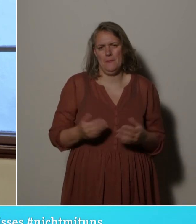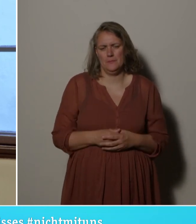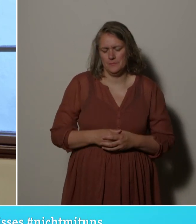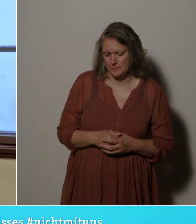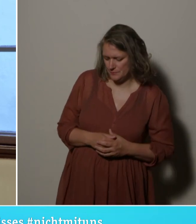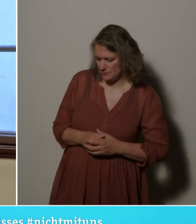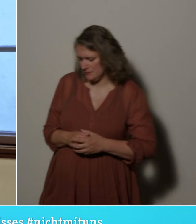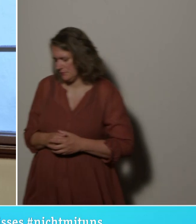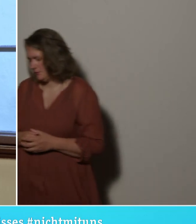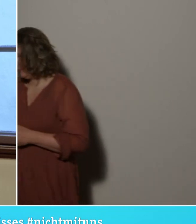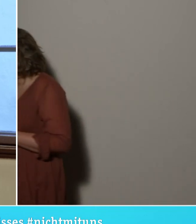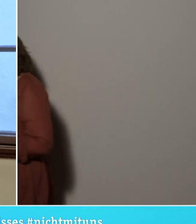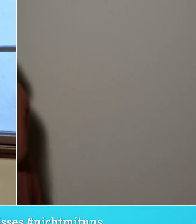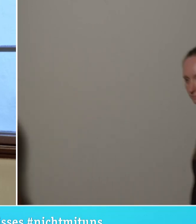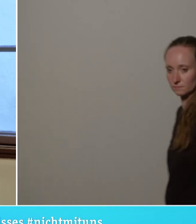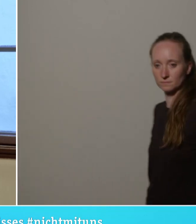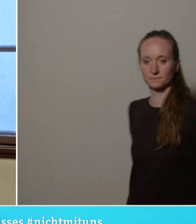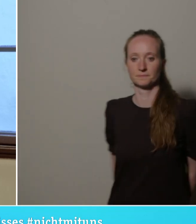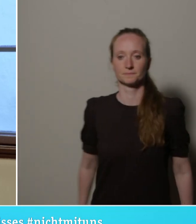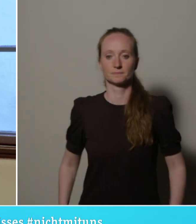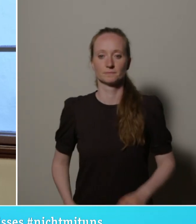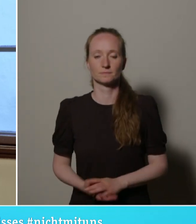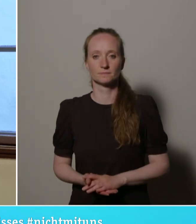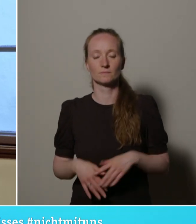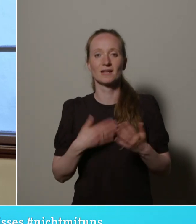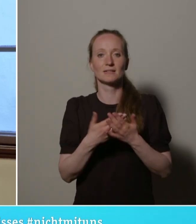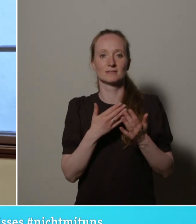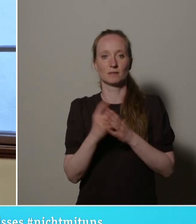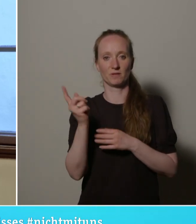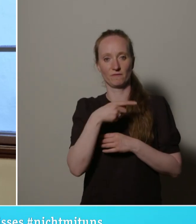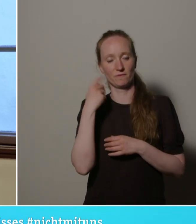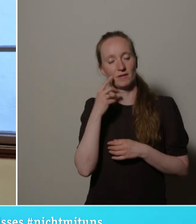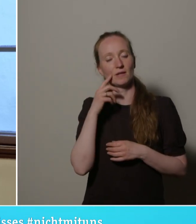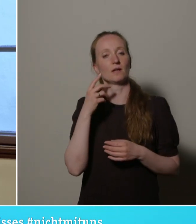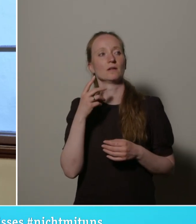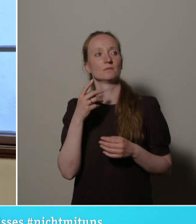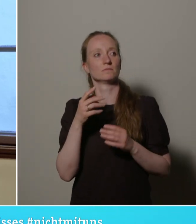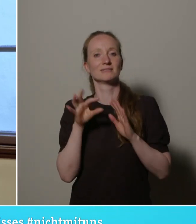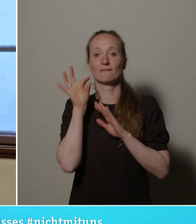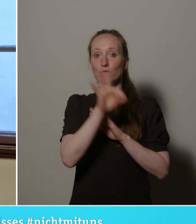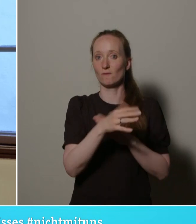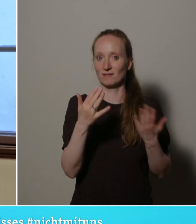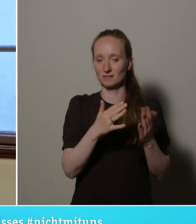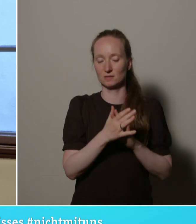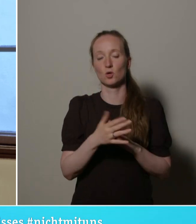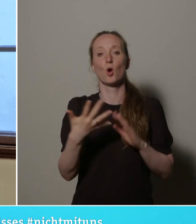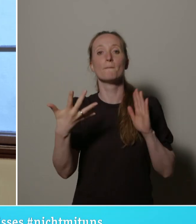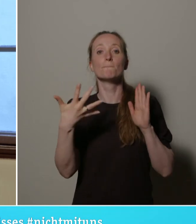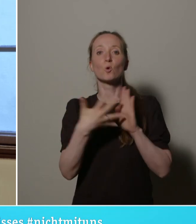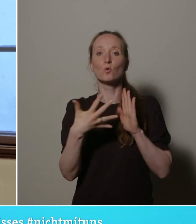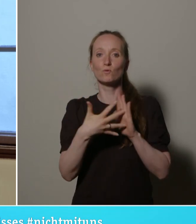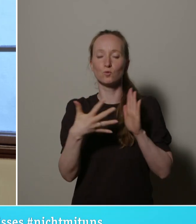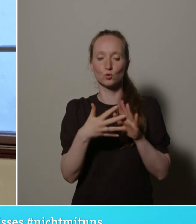Deswegen stimmen wir zu der Prüfung Kurzstrecke. Wir glauben nicht dran, aber wir stimmen zu der